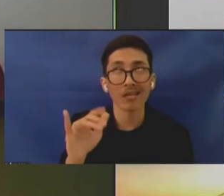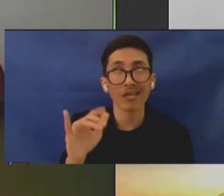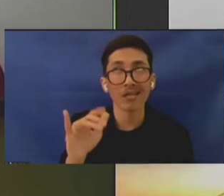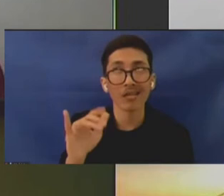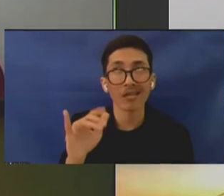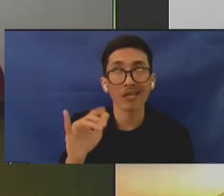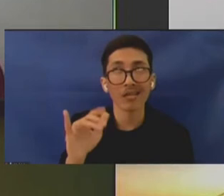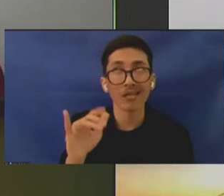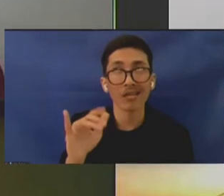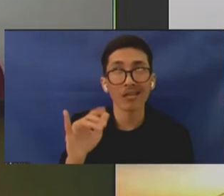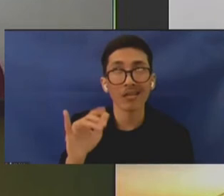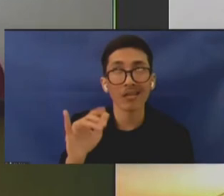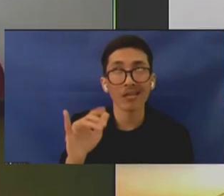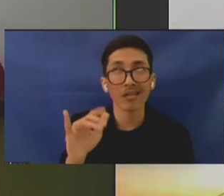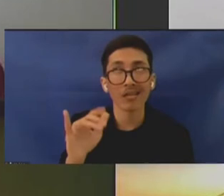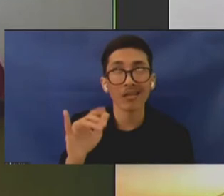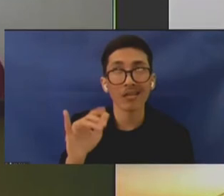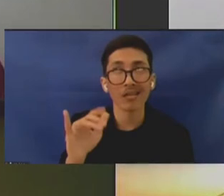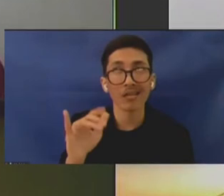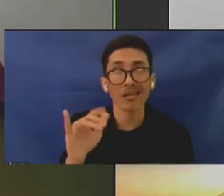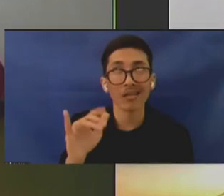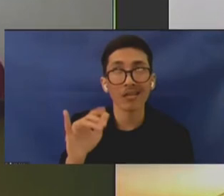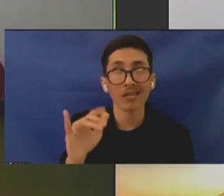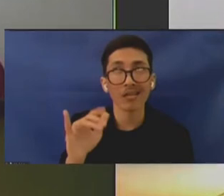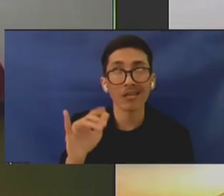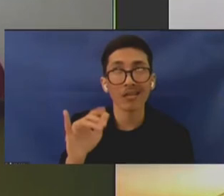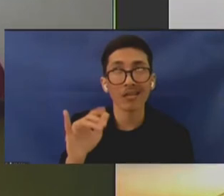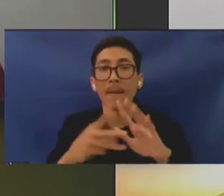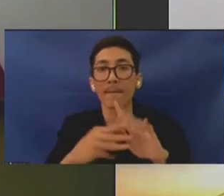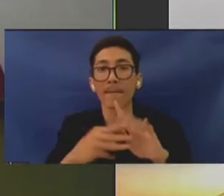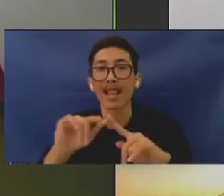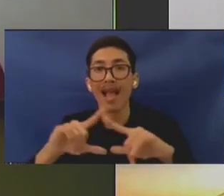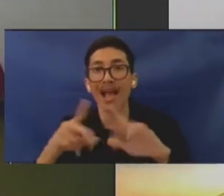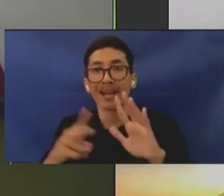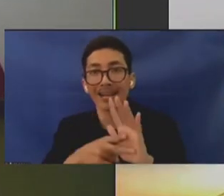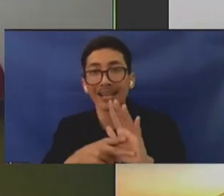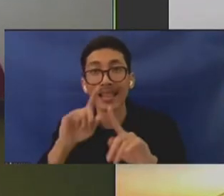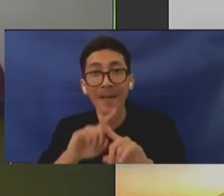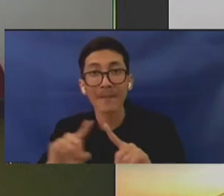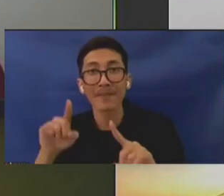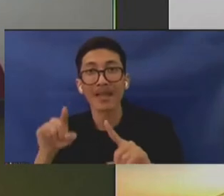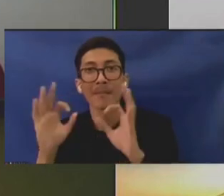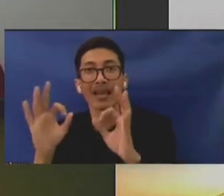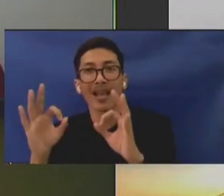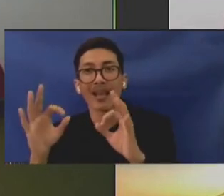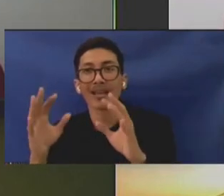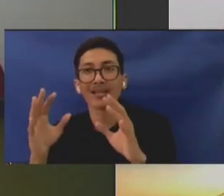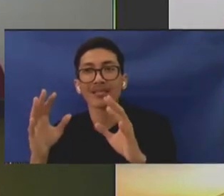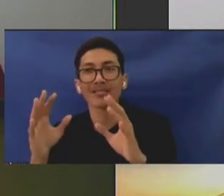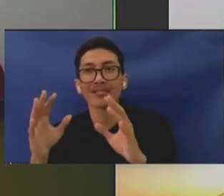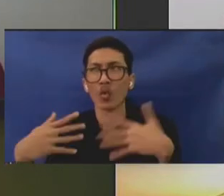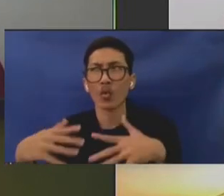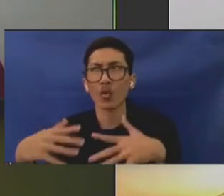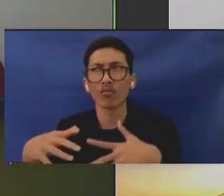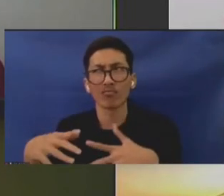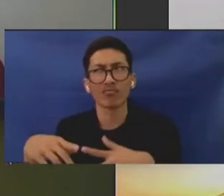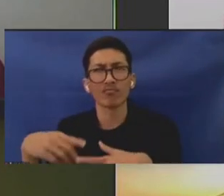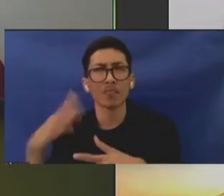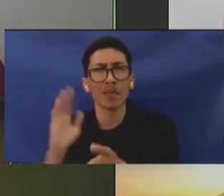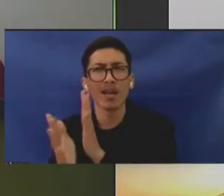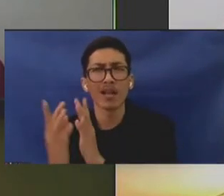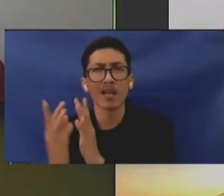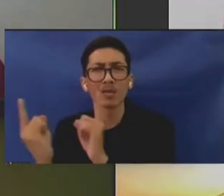sisi akademik mereka nggak tergali gitu. Bahwa banyak, saya ketemu banyak banget tuli-tuli pinter gitu, yang sebenarnya dan